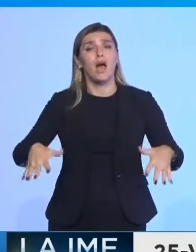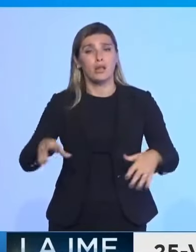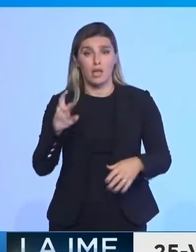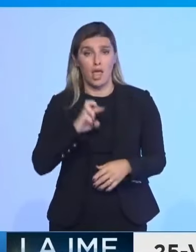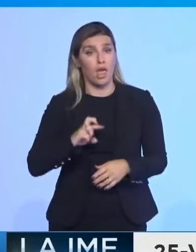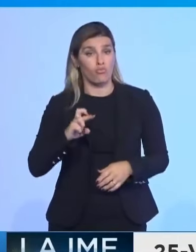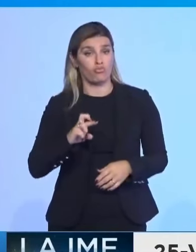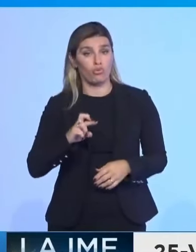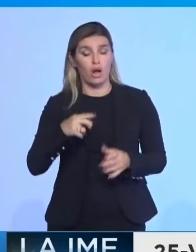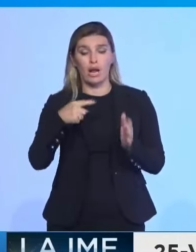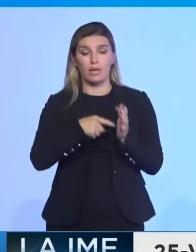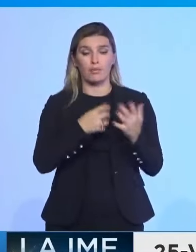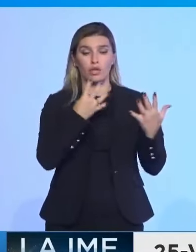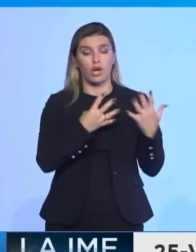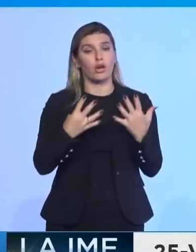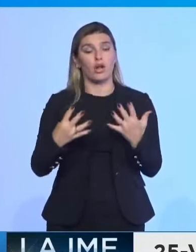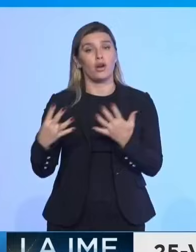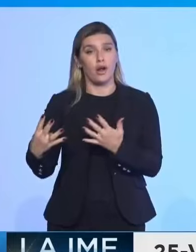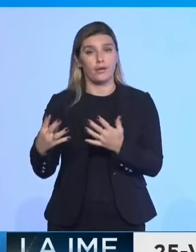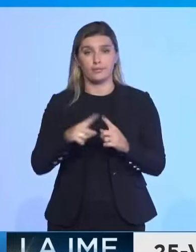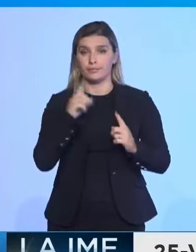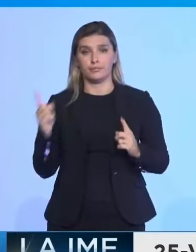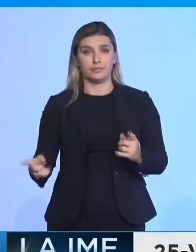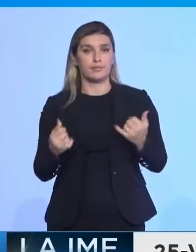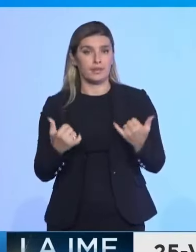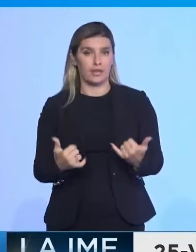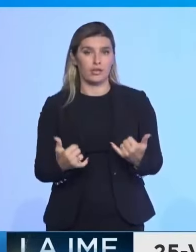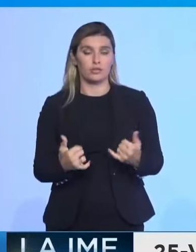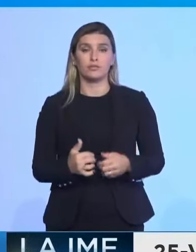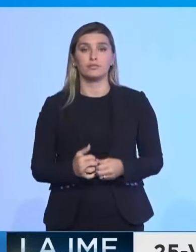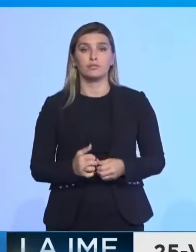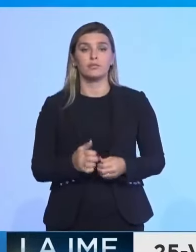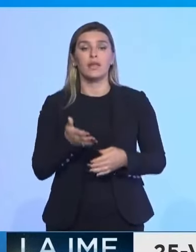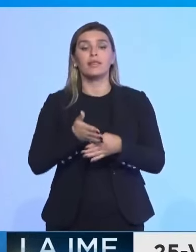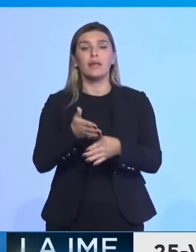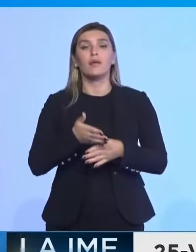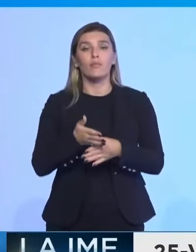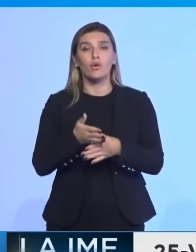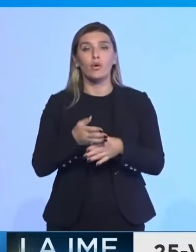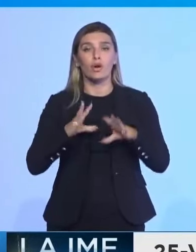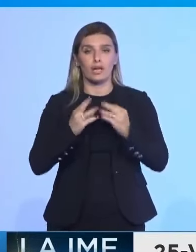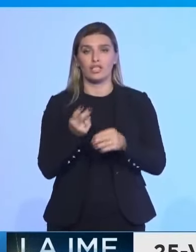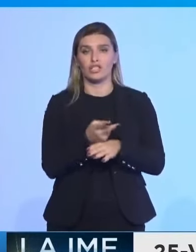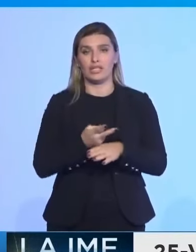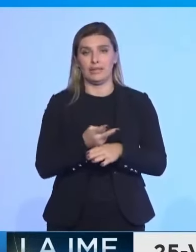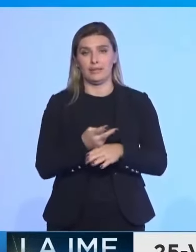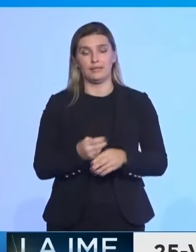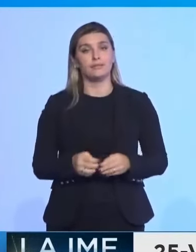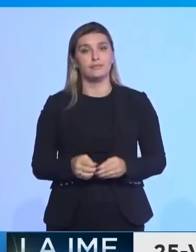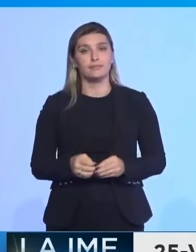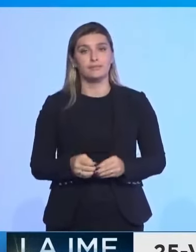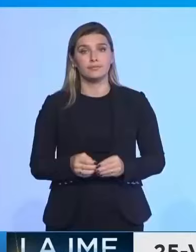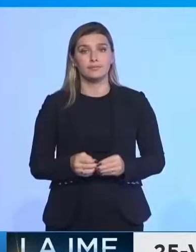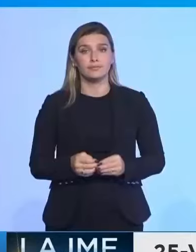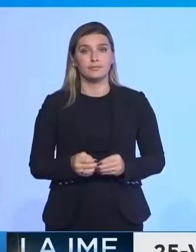prej vitit 1999, kur është çliruar në mbështetje të zhvillimit të këtij vendi.